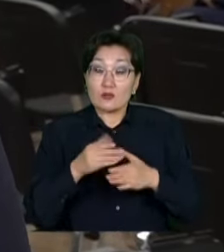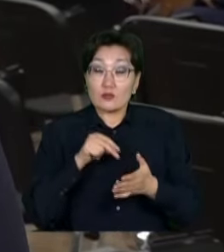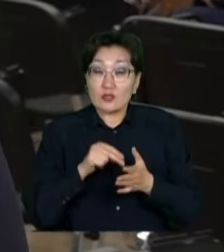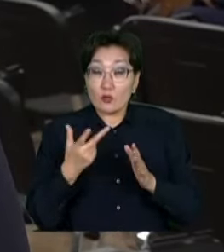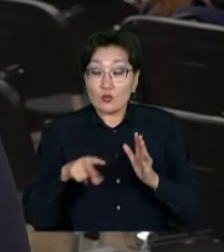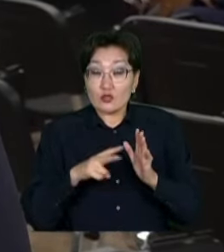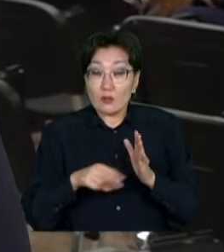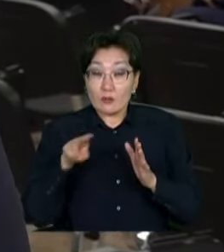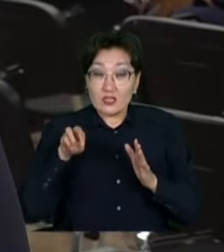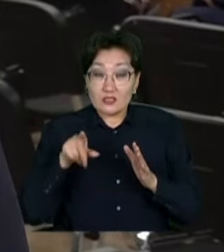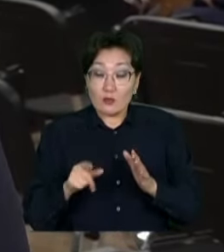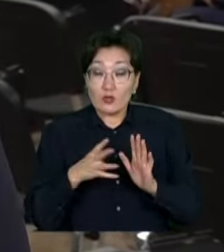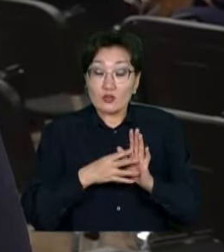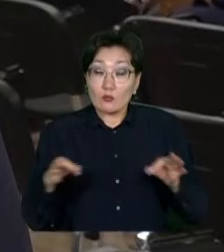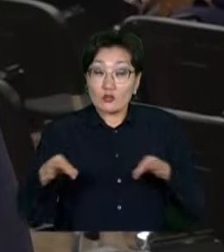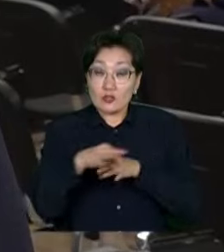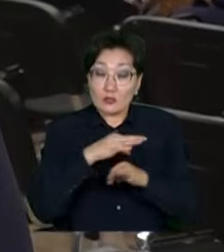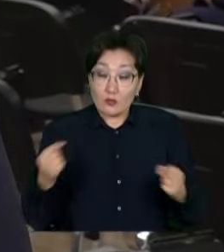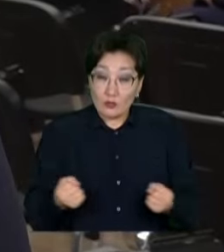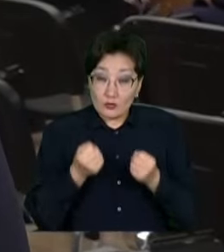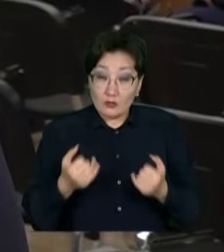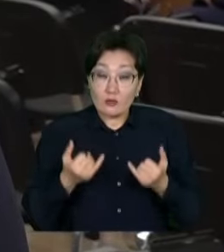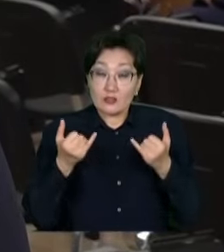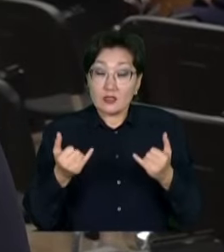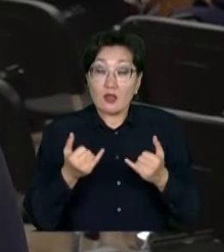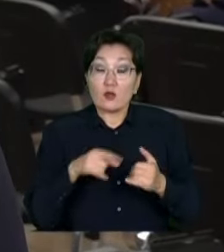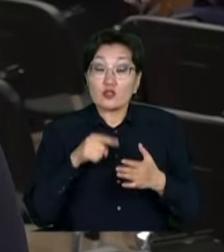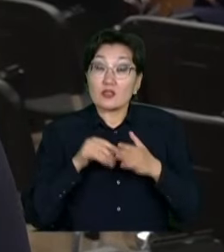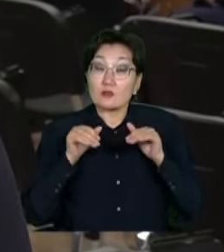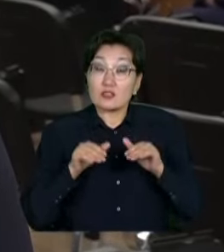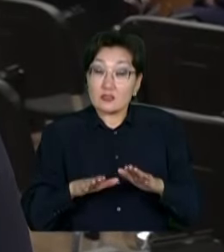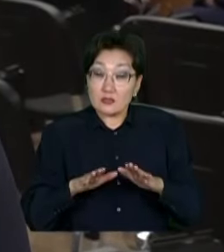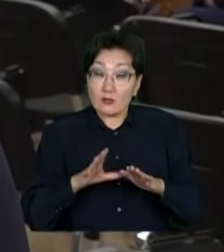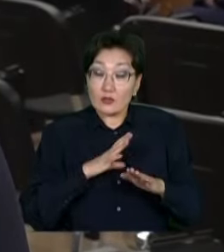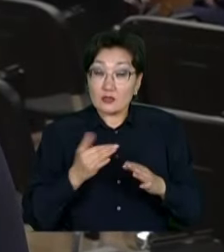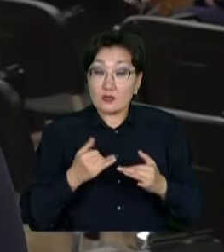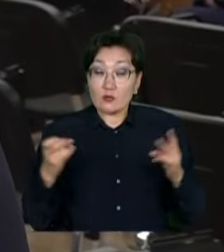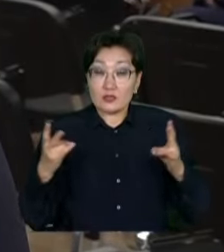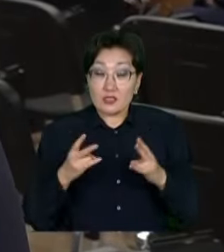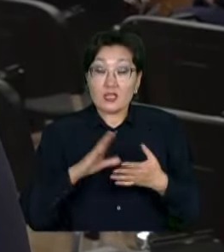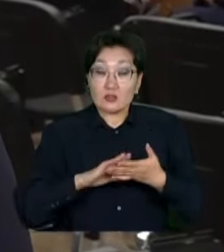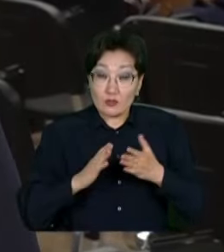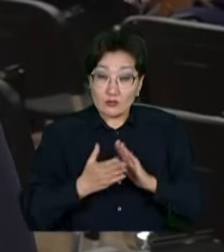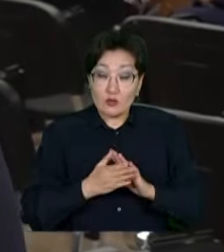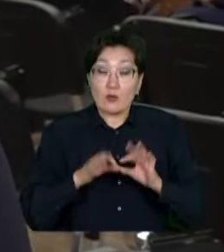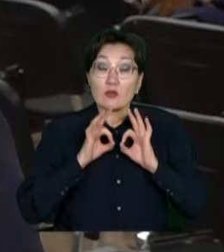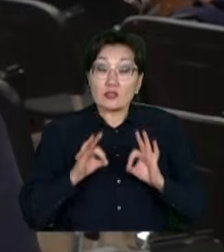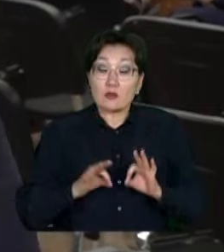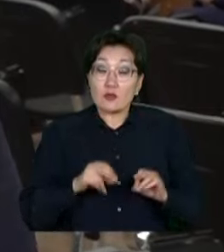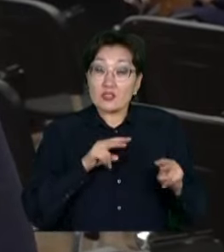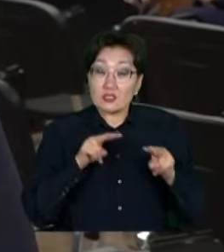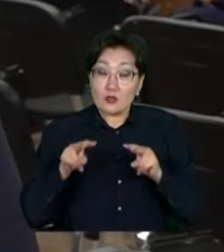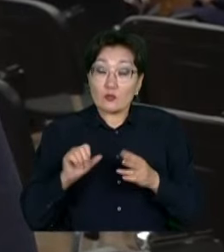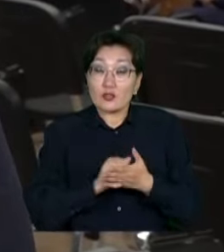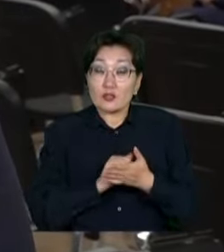37 миллиард тенге болатын 9 жобаға қолдау көрсетіліп, олардың сұрағы шешілді. Айта кету керек, біз қажет болған жағдайда прокурорлық қадағалау